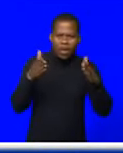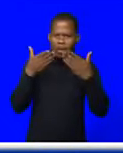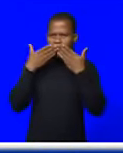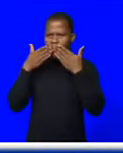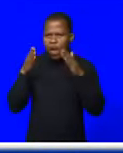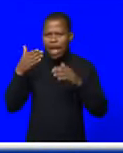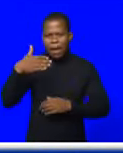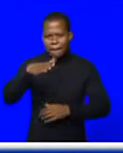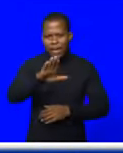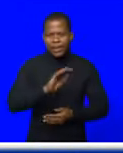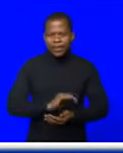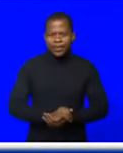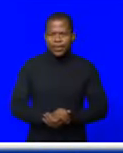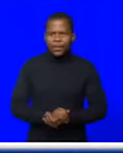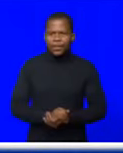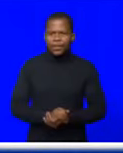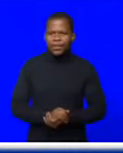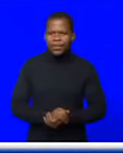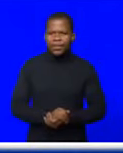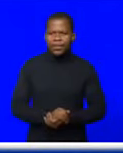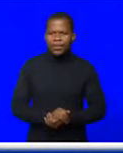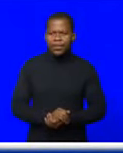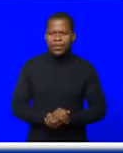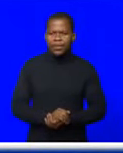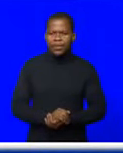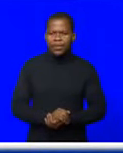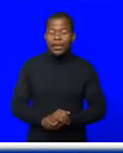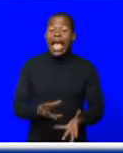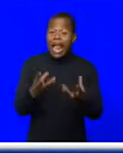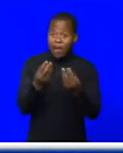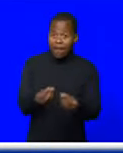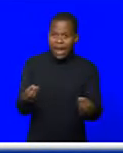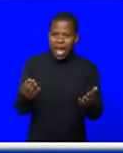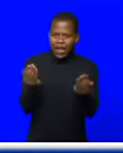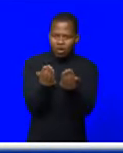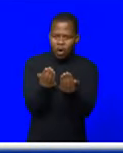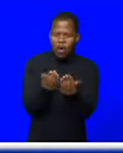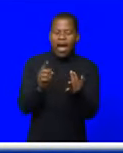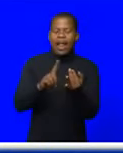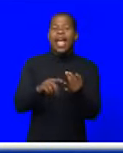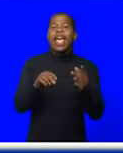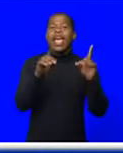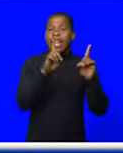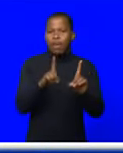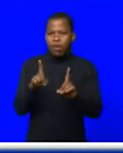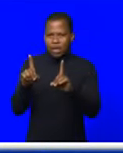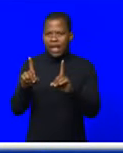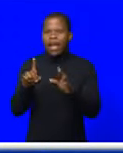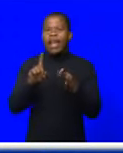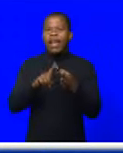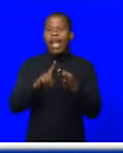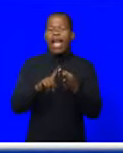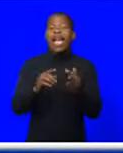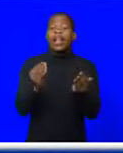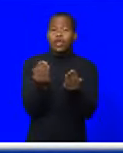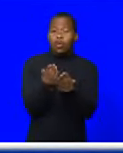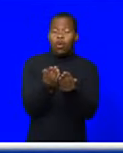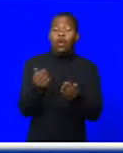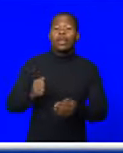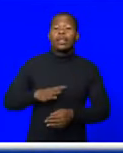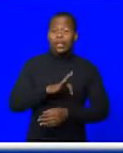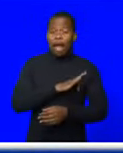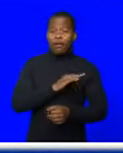emamaski ebantu besikola kanye nema-supporting staff sokusho sibothishera ne-70 besikola. So